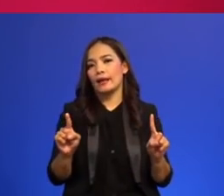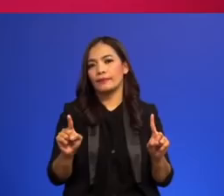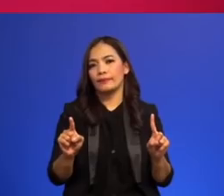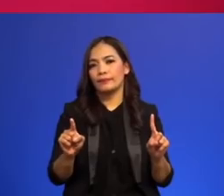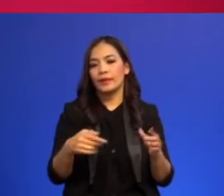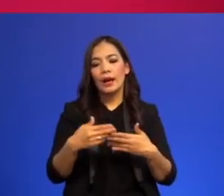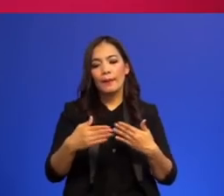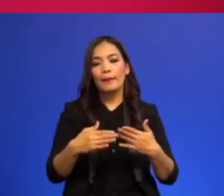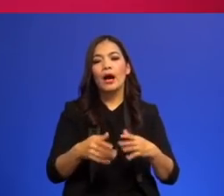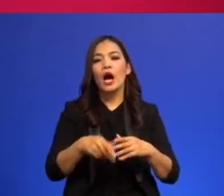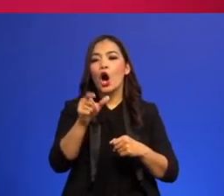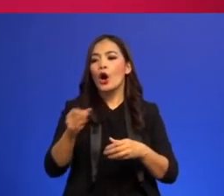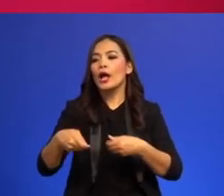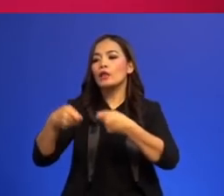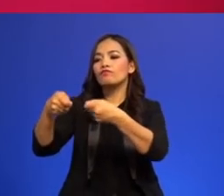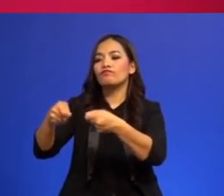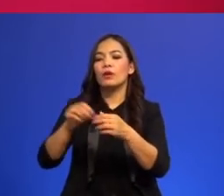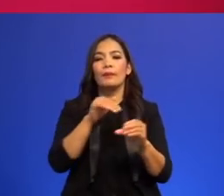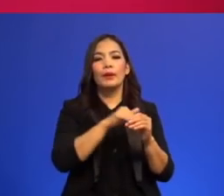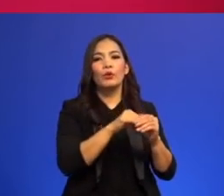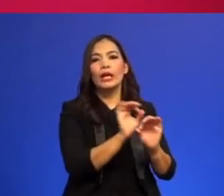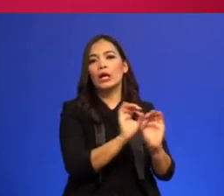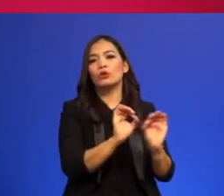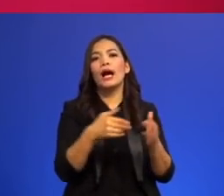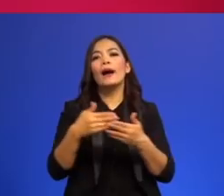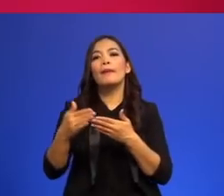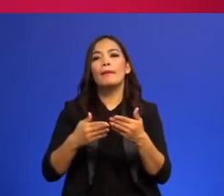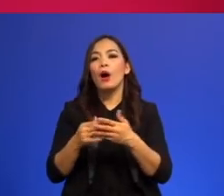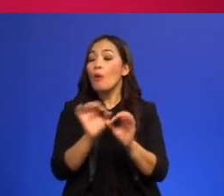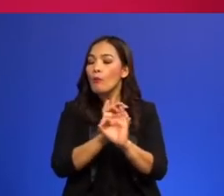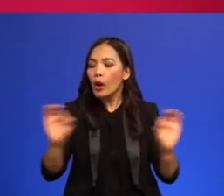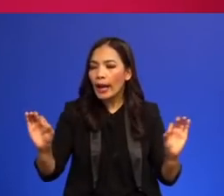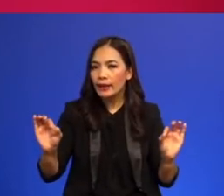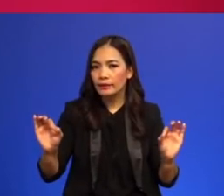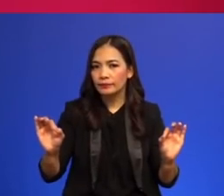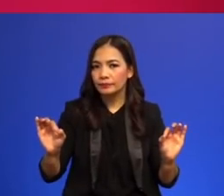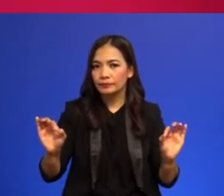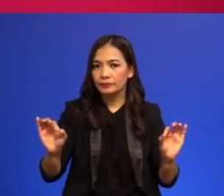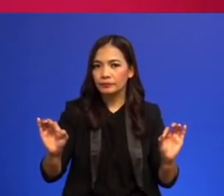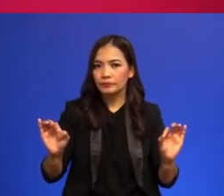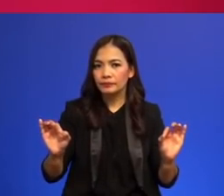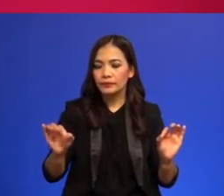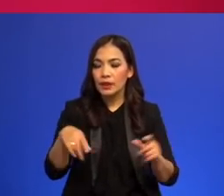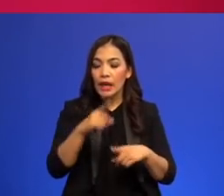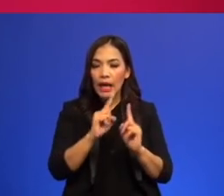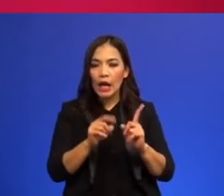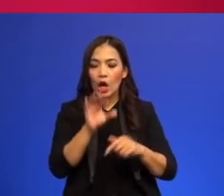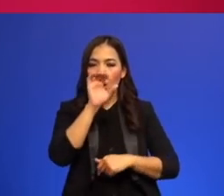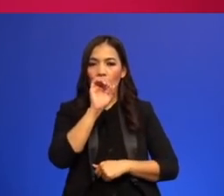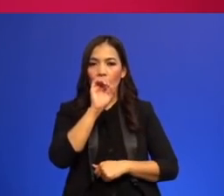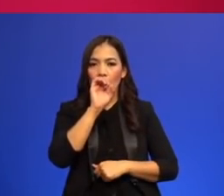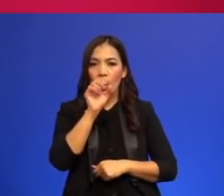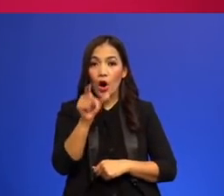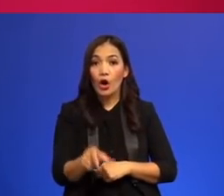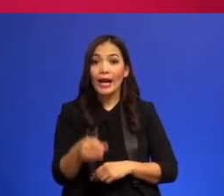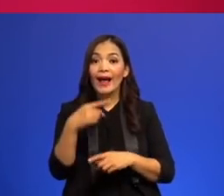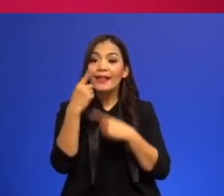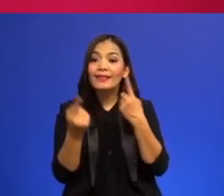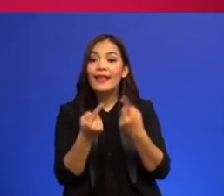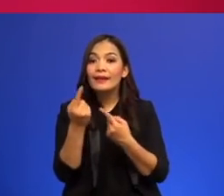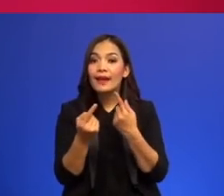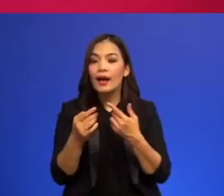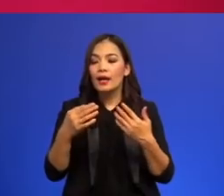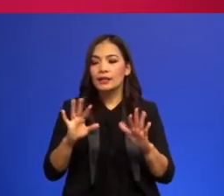Enggak apa-apa kasih orang tua, enggak usah kasih perpuluhan. Bukan. Kalau orang tanya saya, Pak, saya